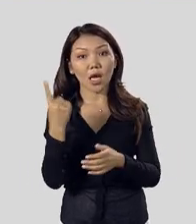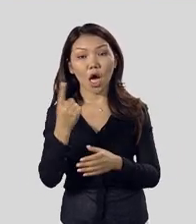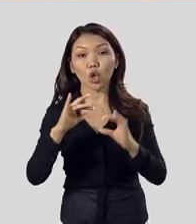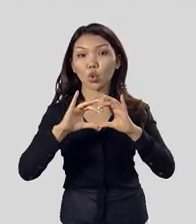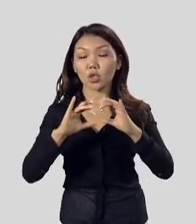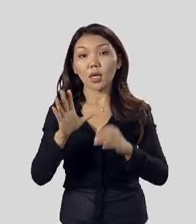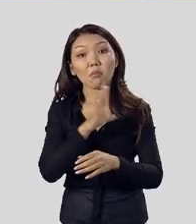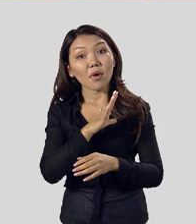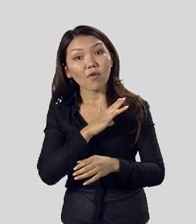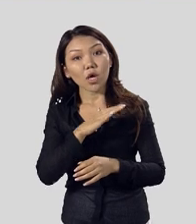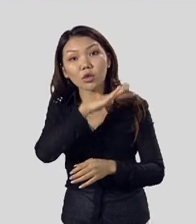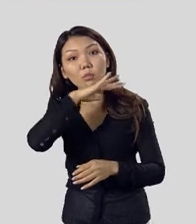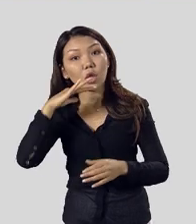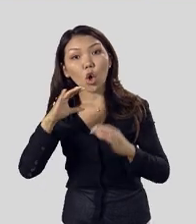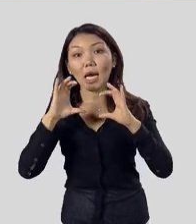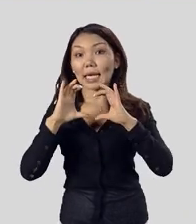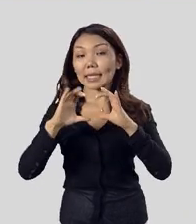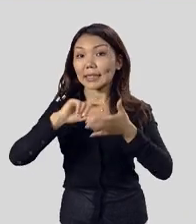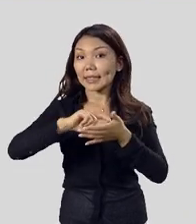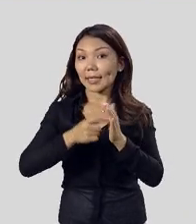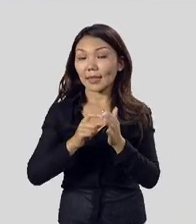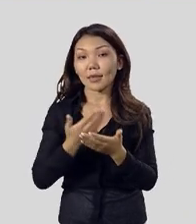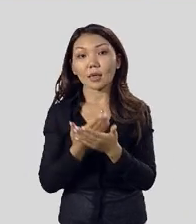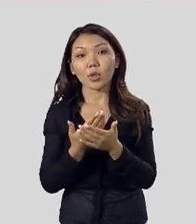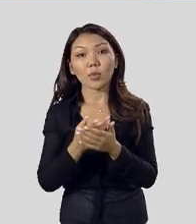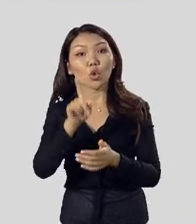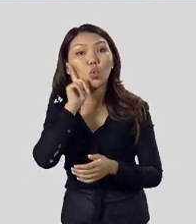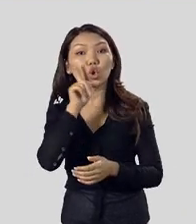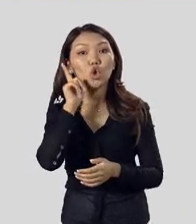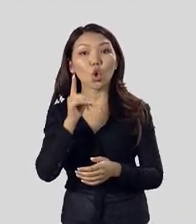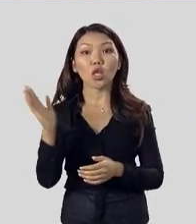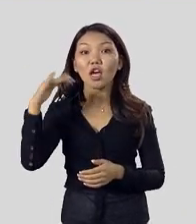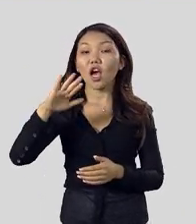и многоядерные клетки например у зеленых водорослей